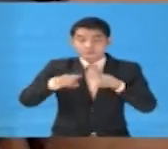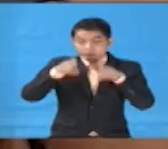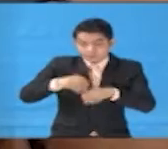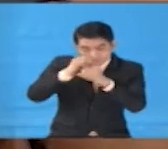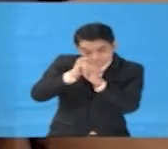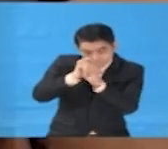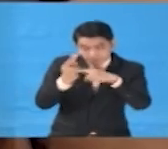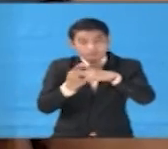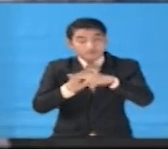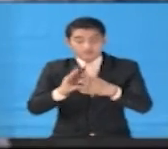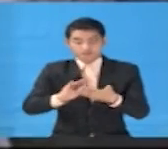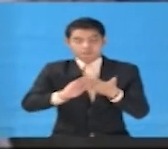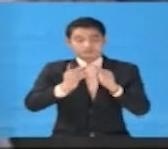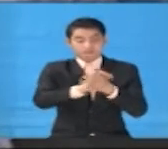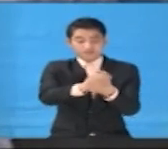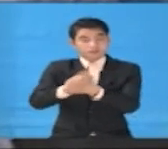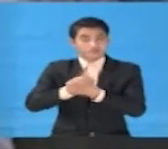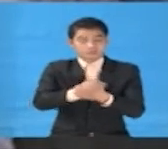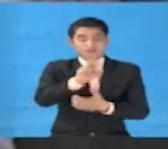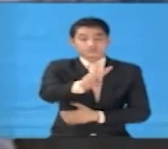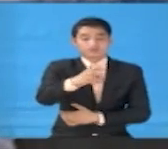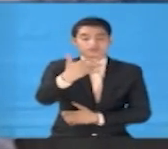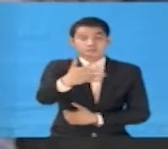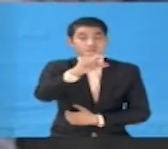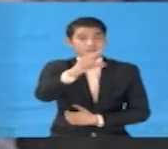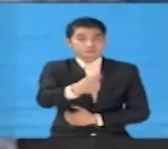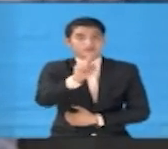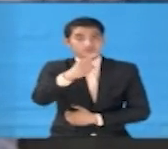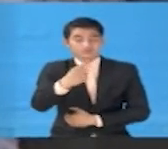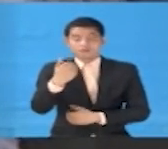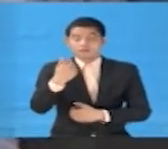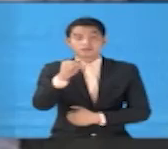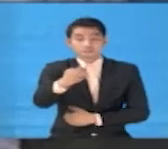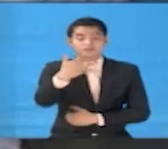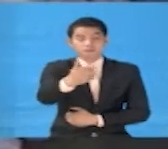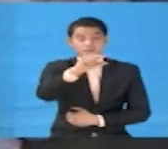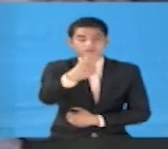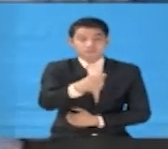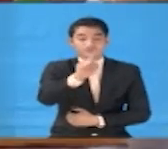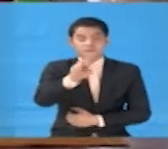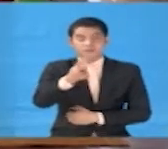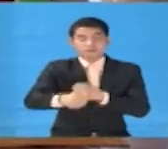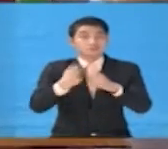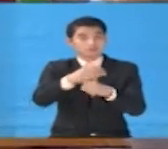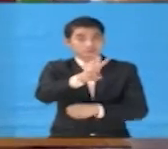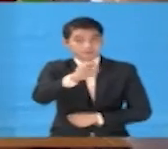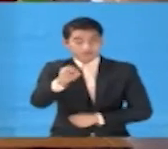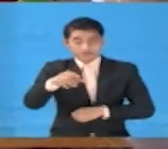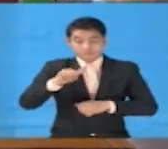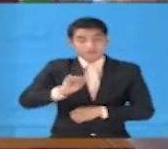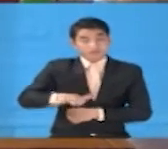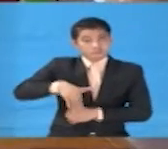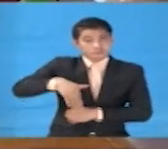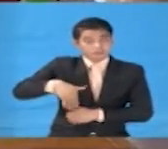ពាល់នៅក្នុងព្រឹត្តិការណ៍សហគមន៍28វិច្ឆិកានៅថ្ងៃទី7ខែធ្នូឆ្នាំ2020វត្ថុសម្ណាដែលនៅស